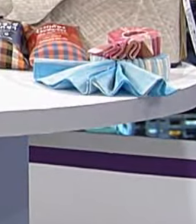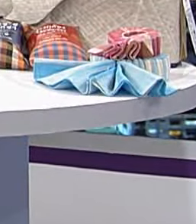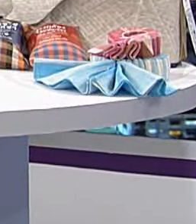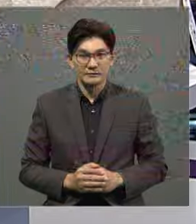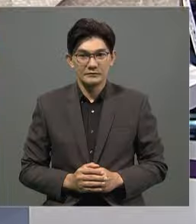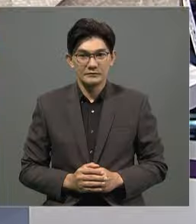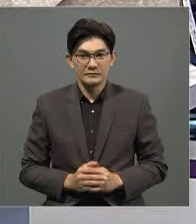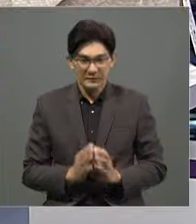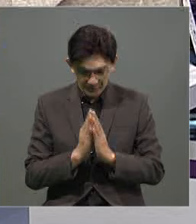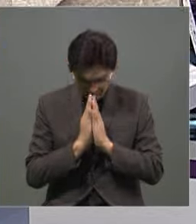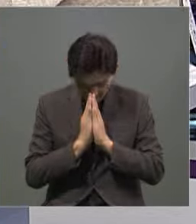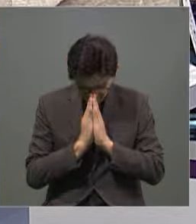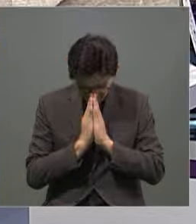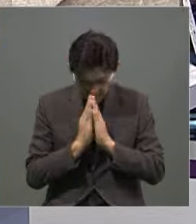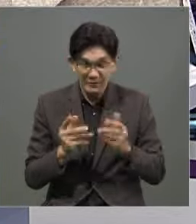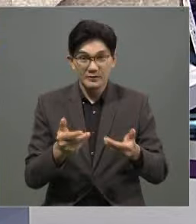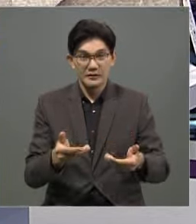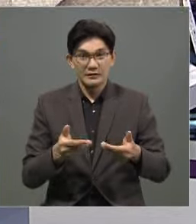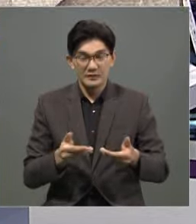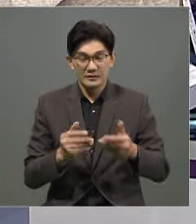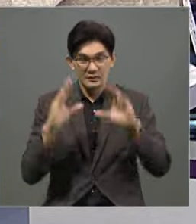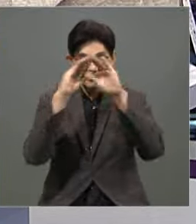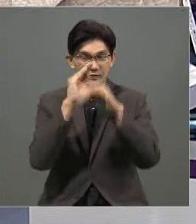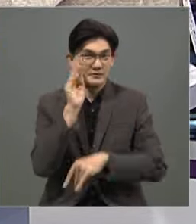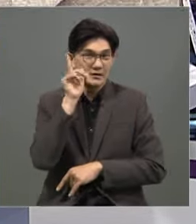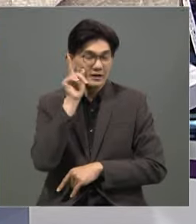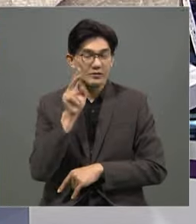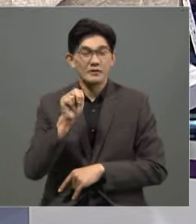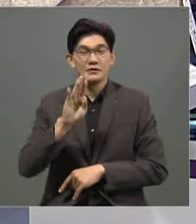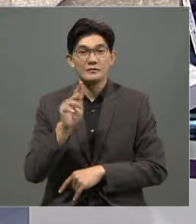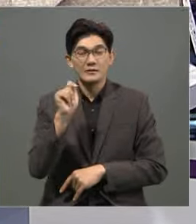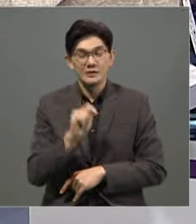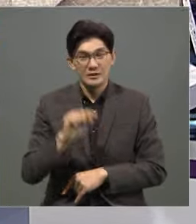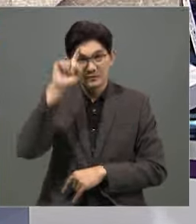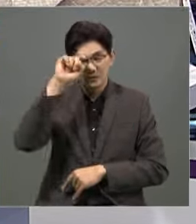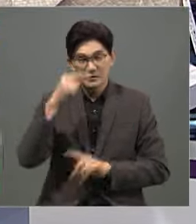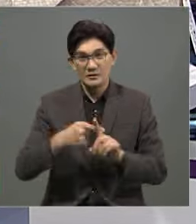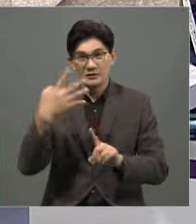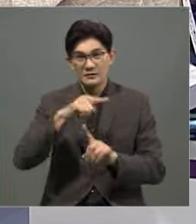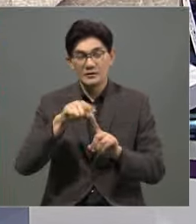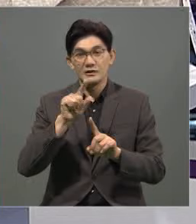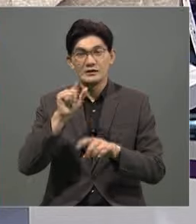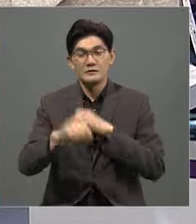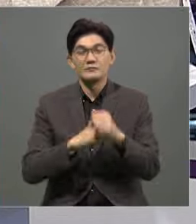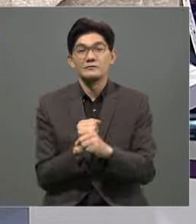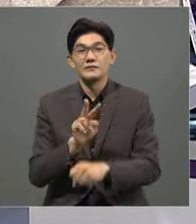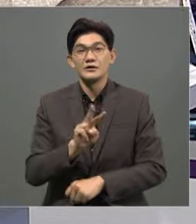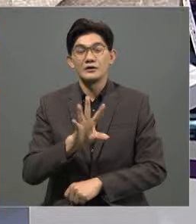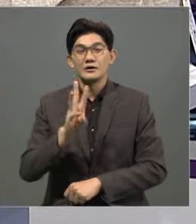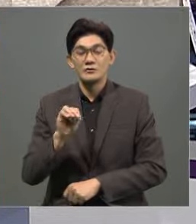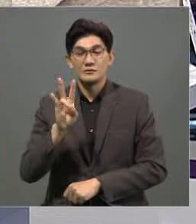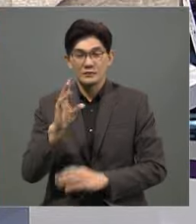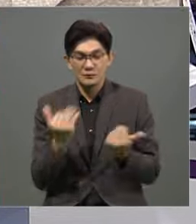สวัสดีครับสวัสดีครับคุณผู้ชมต้อนรับเข้าสู่ข่าวค่ำ NBTนิวสนะครับเสาร์ 20เมษายน2567ครับอยู่กับคุณส